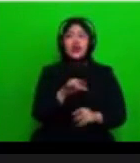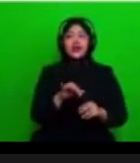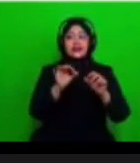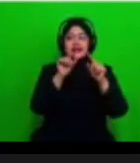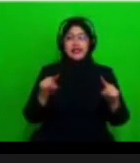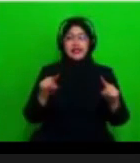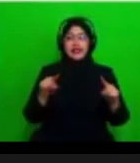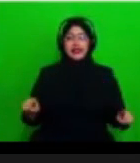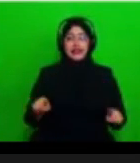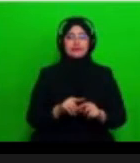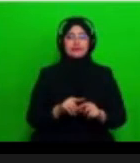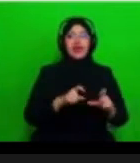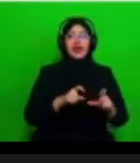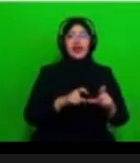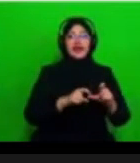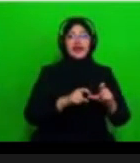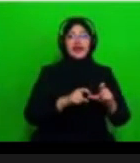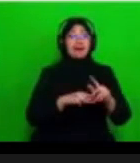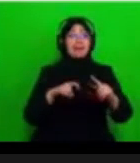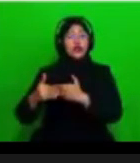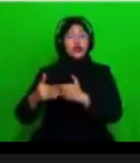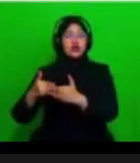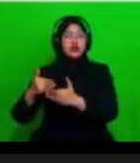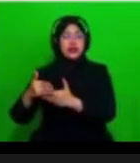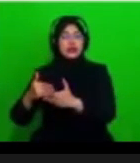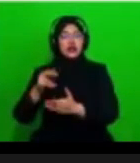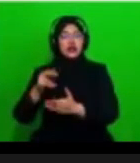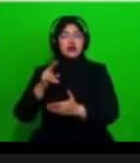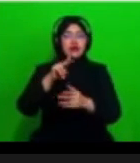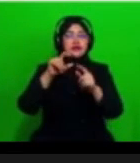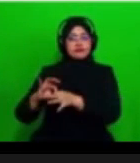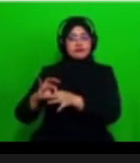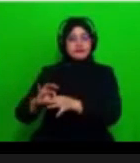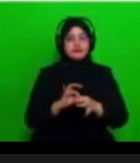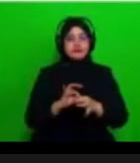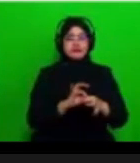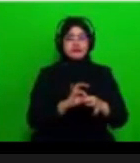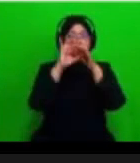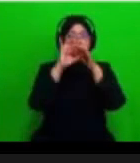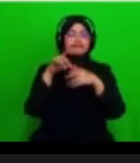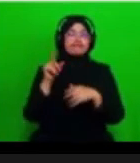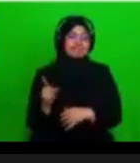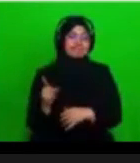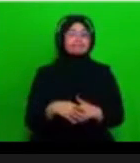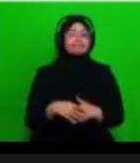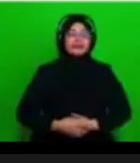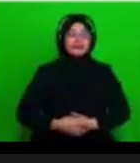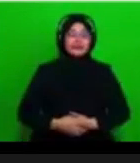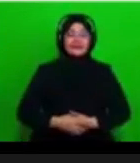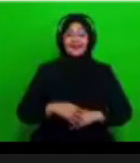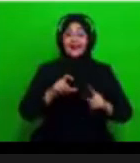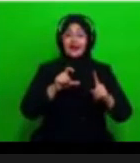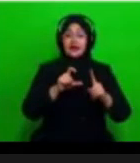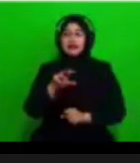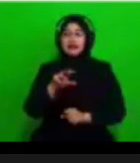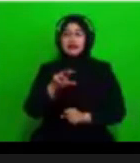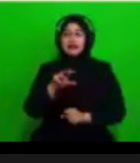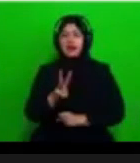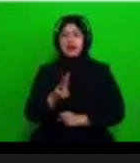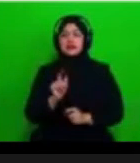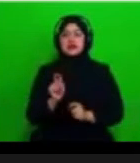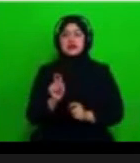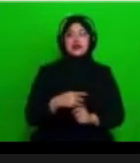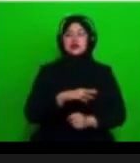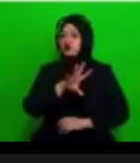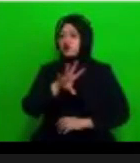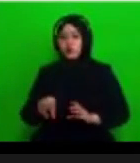segitiga. SMK, Politeknik, dan Industri, kalau yang upgrading D3 jadi D4, itu D3 kita jadikan